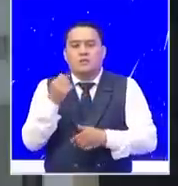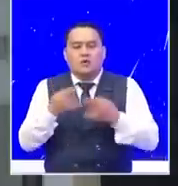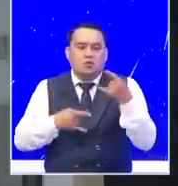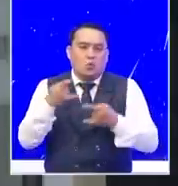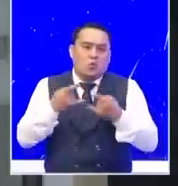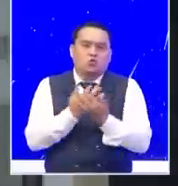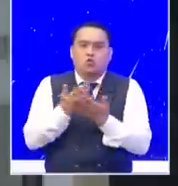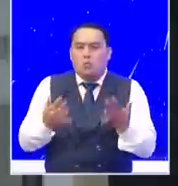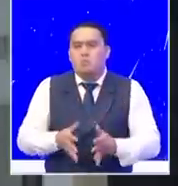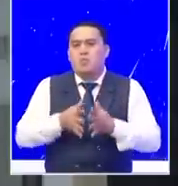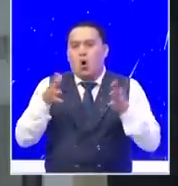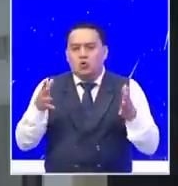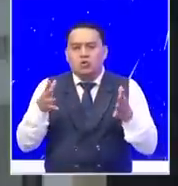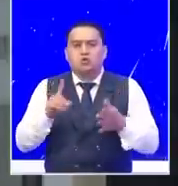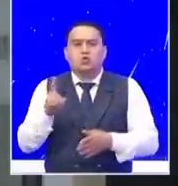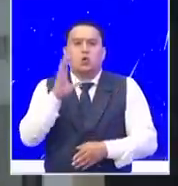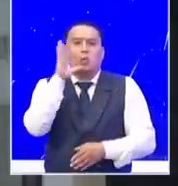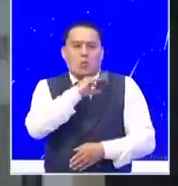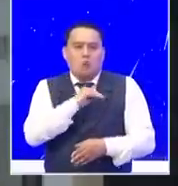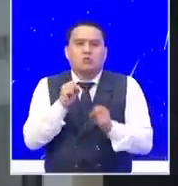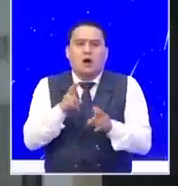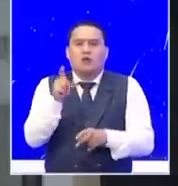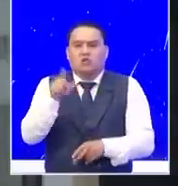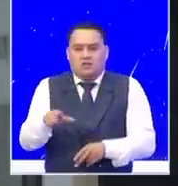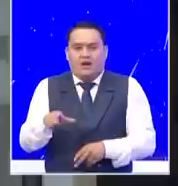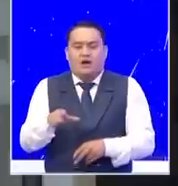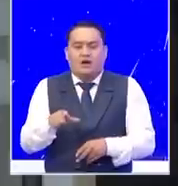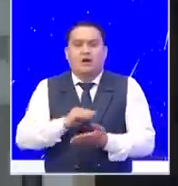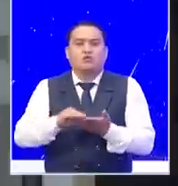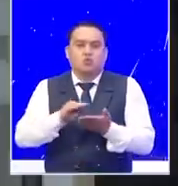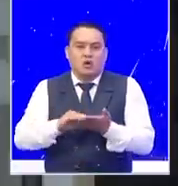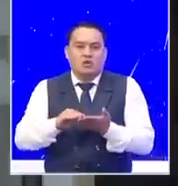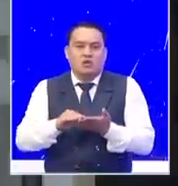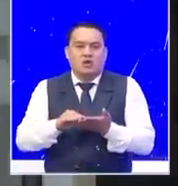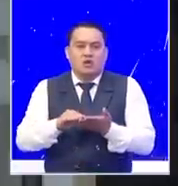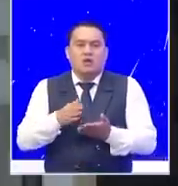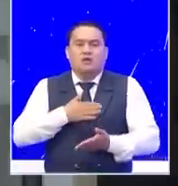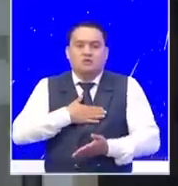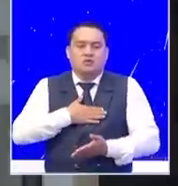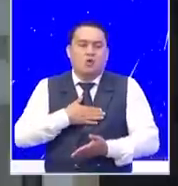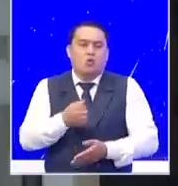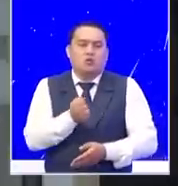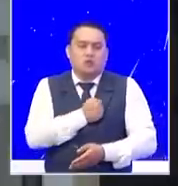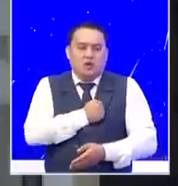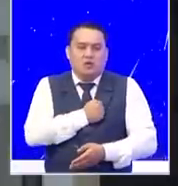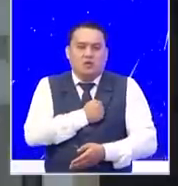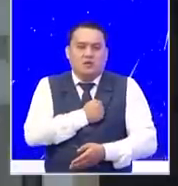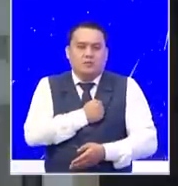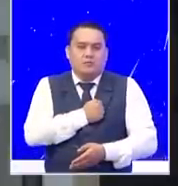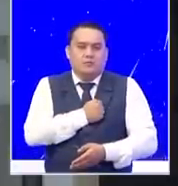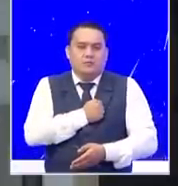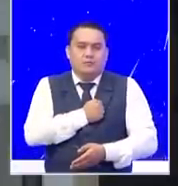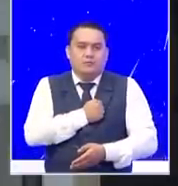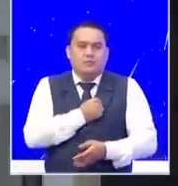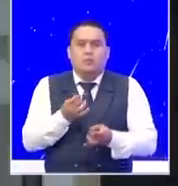на что-то большее, что ты можешь сделать как человек, как журналист. Это невосполнимая для всех нас утрата.